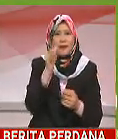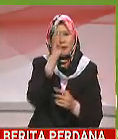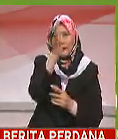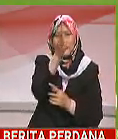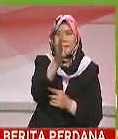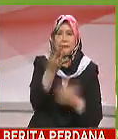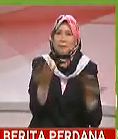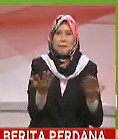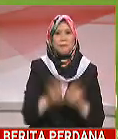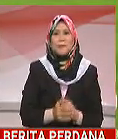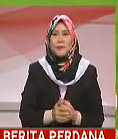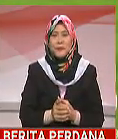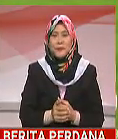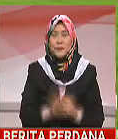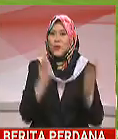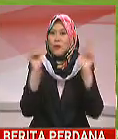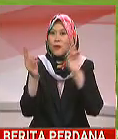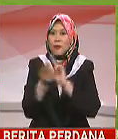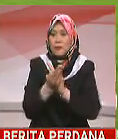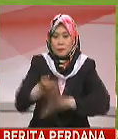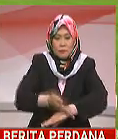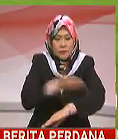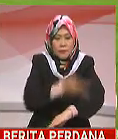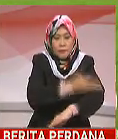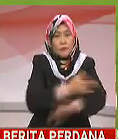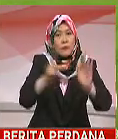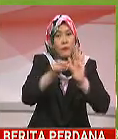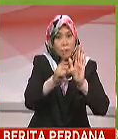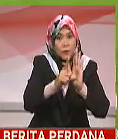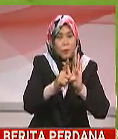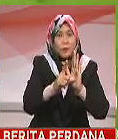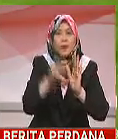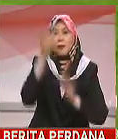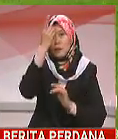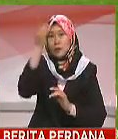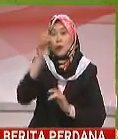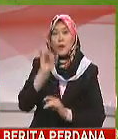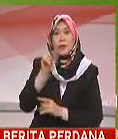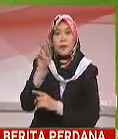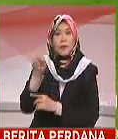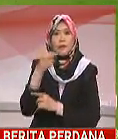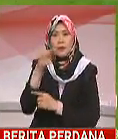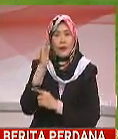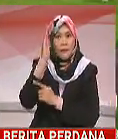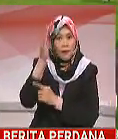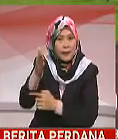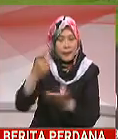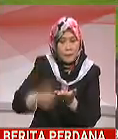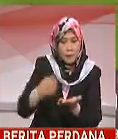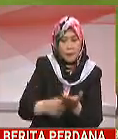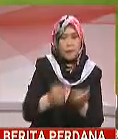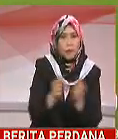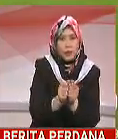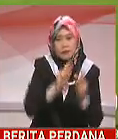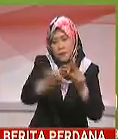kreatif mengulas perubahan atau penambahbaikan terhadap logo itu Datuk yazan berkata ia akan dibincangkan dengan pelbagai